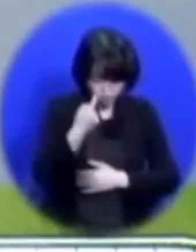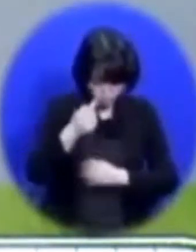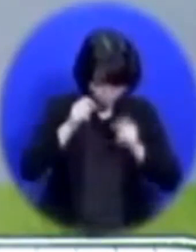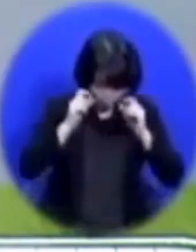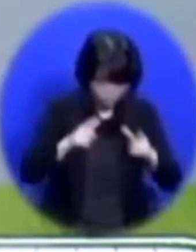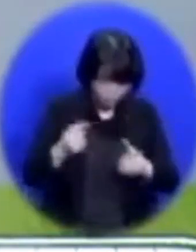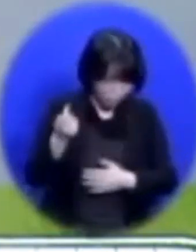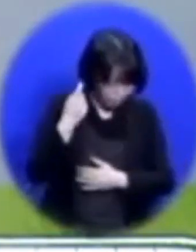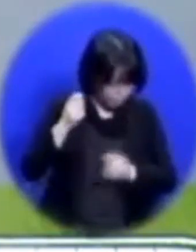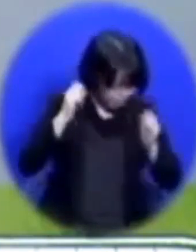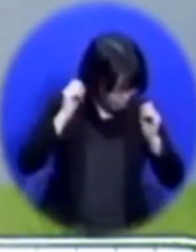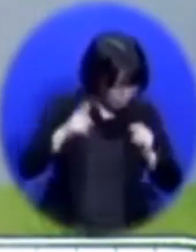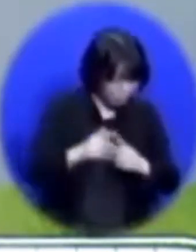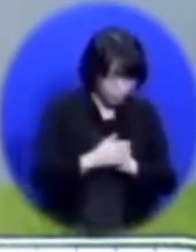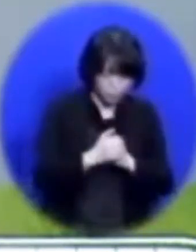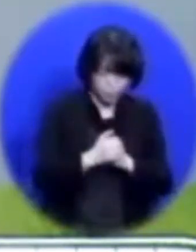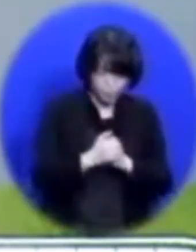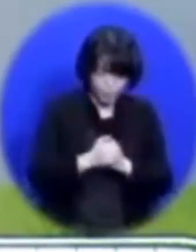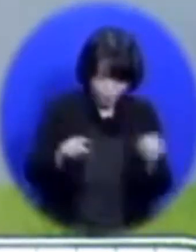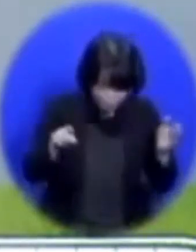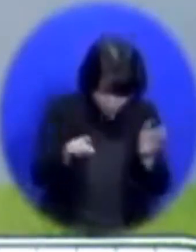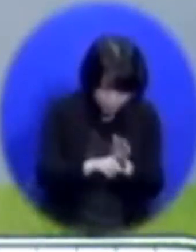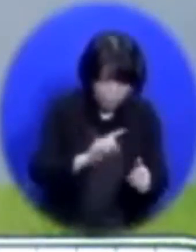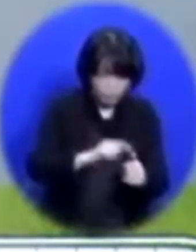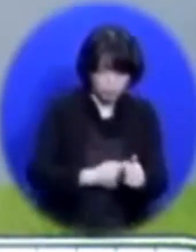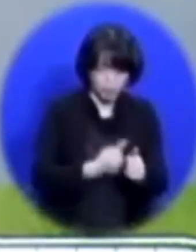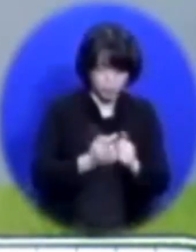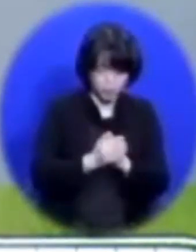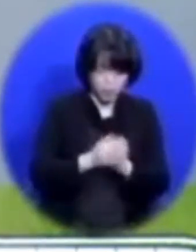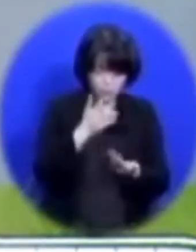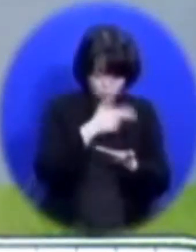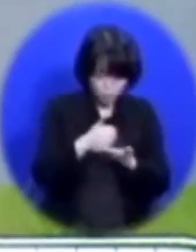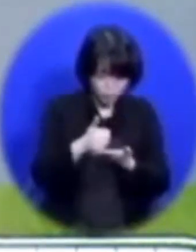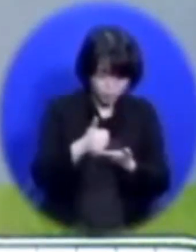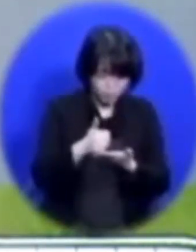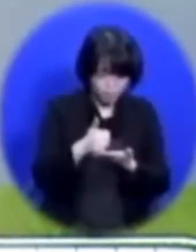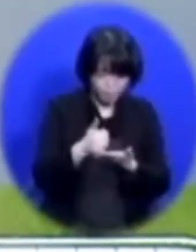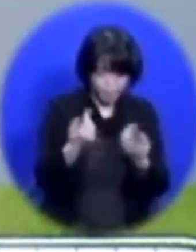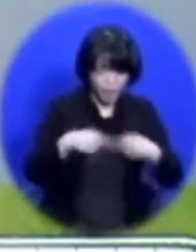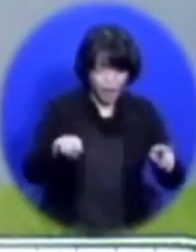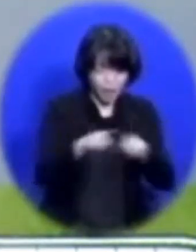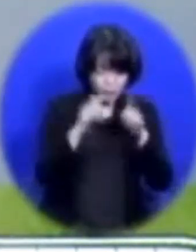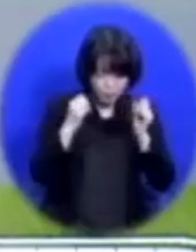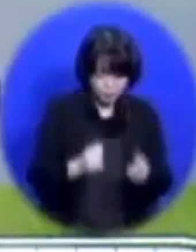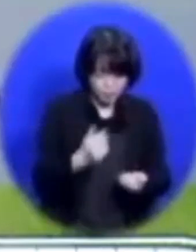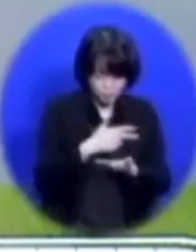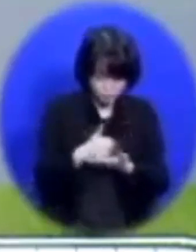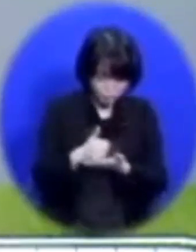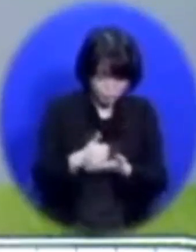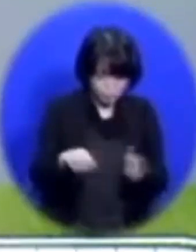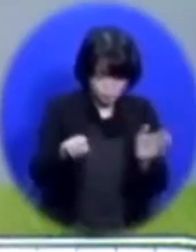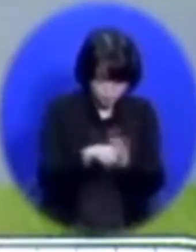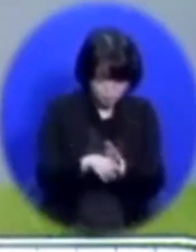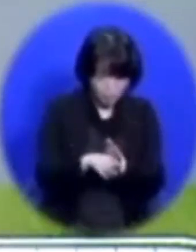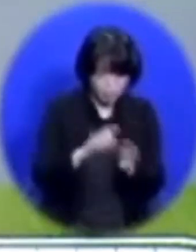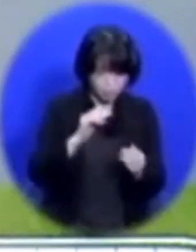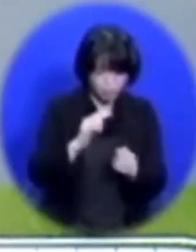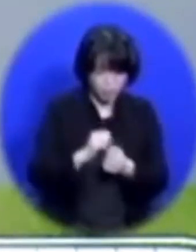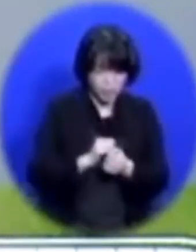눈과귀가더욱열리게하시고,우리와함께하시는 주님을믿게하시고 ,